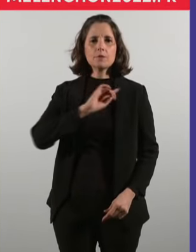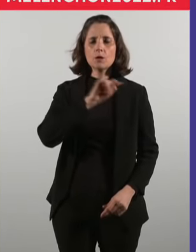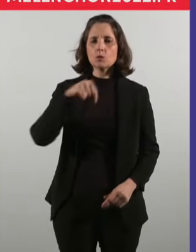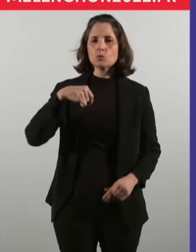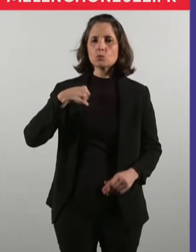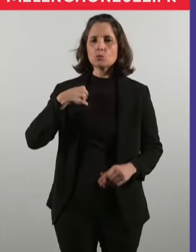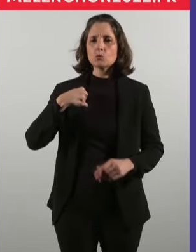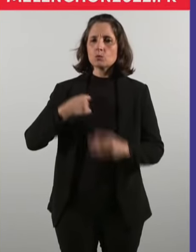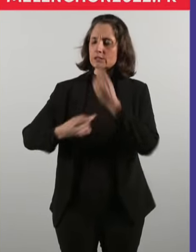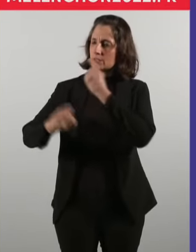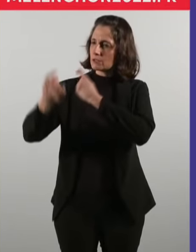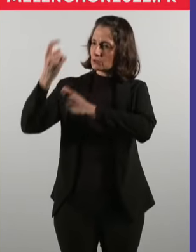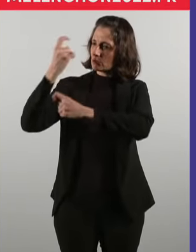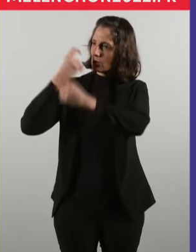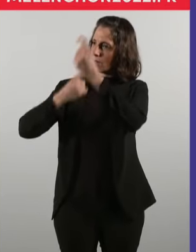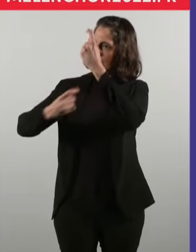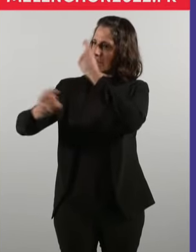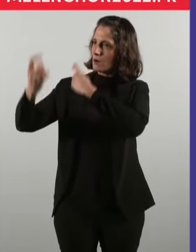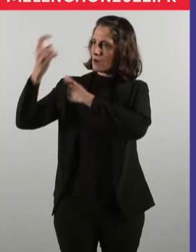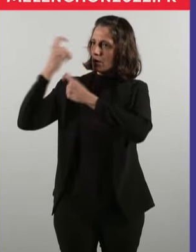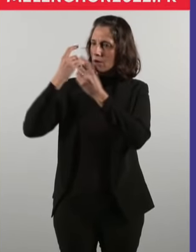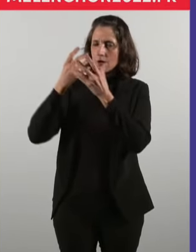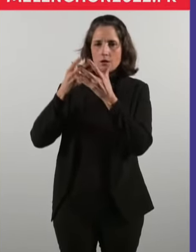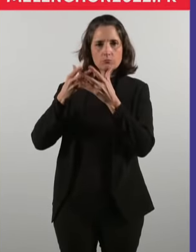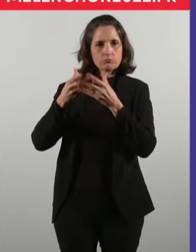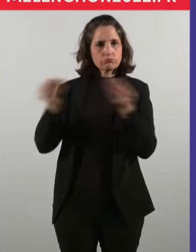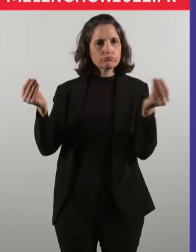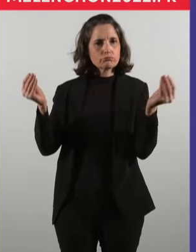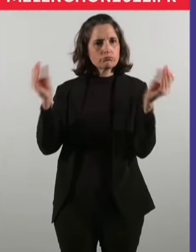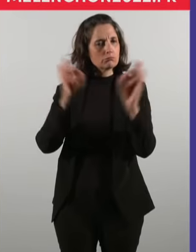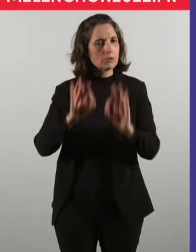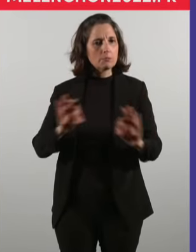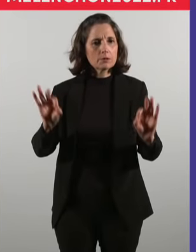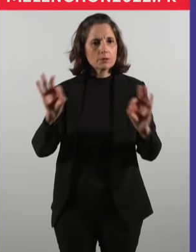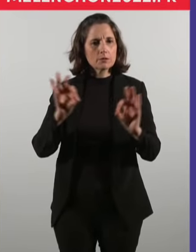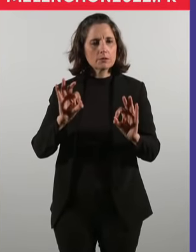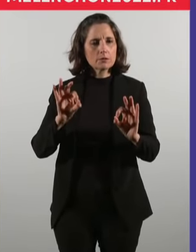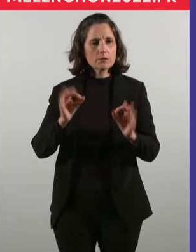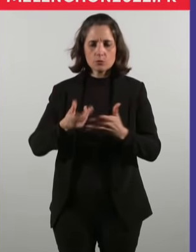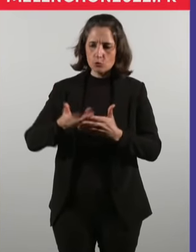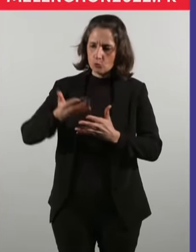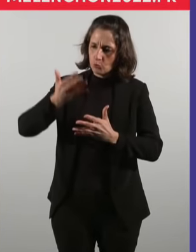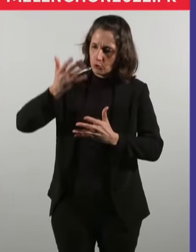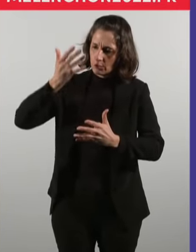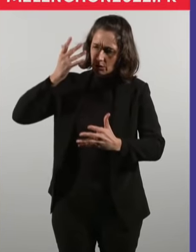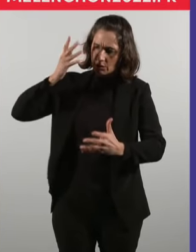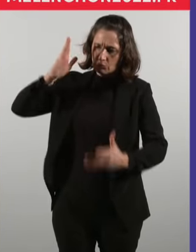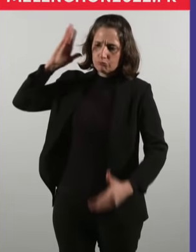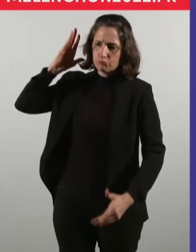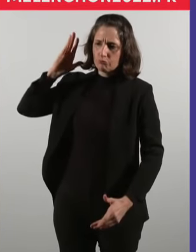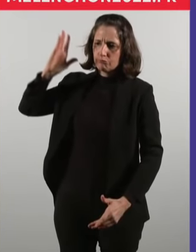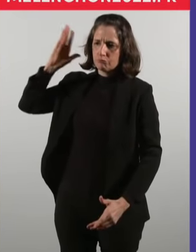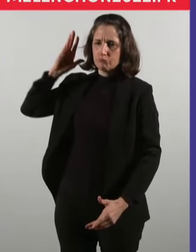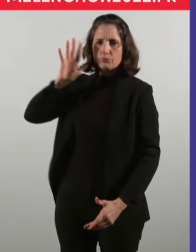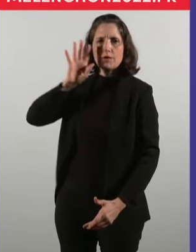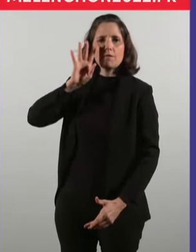d'histoire, depuis la nuit des temps, les femmes, nous sommes